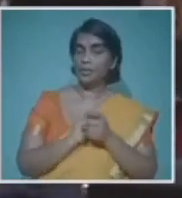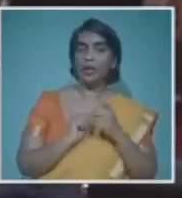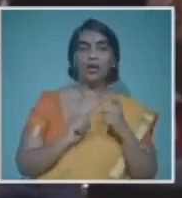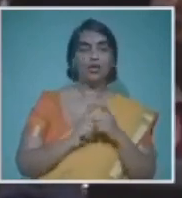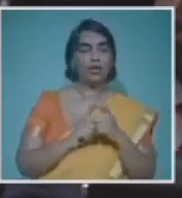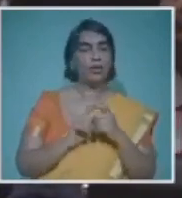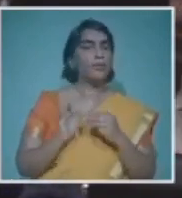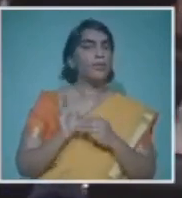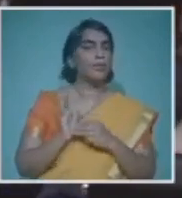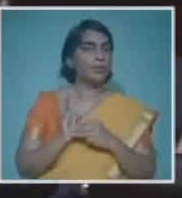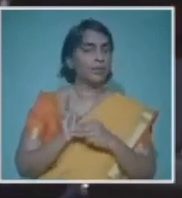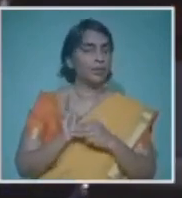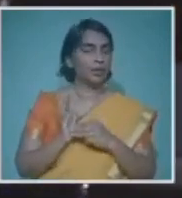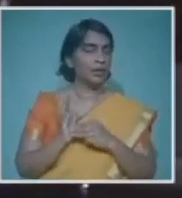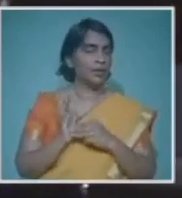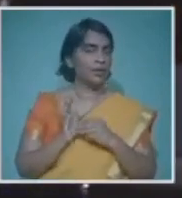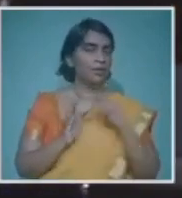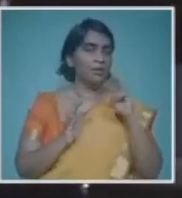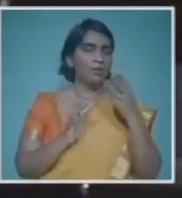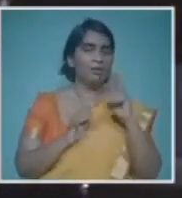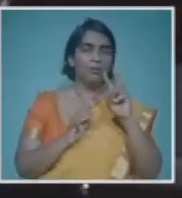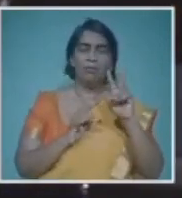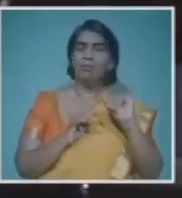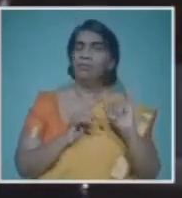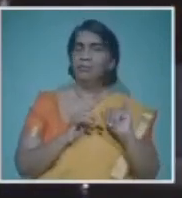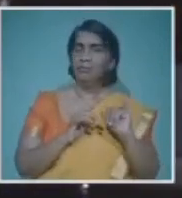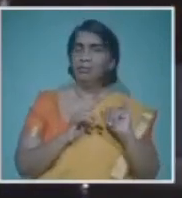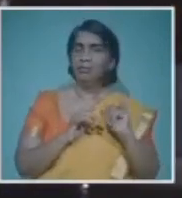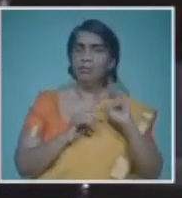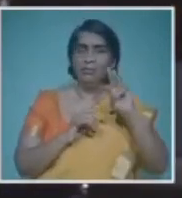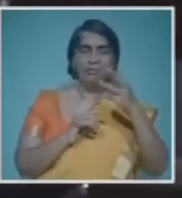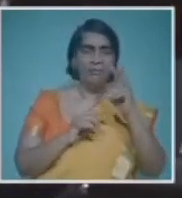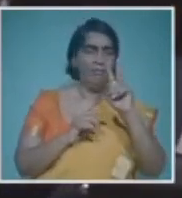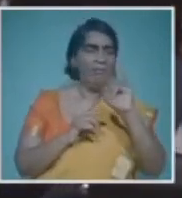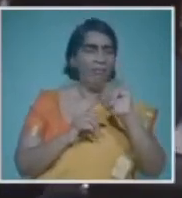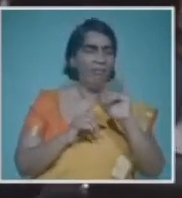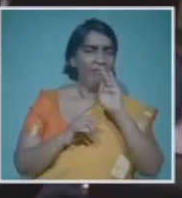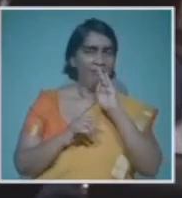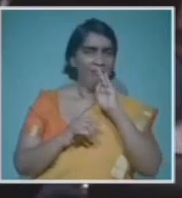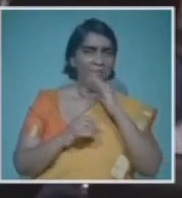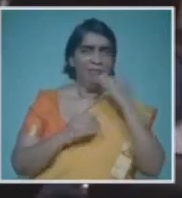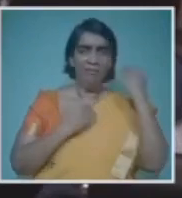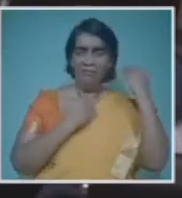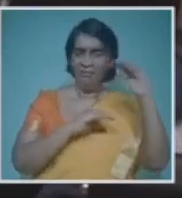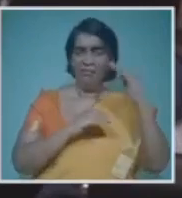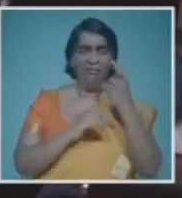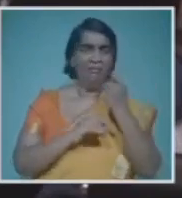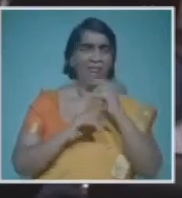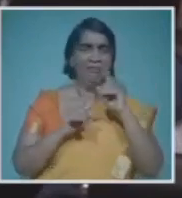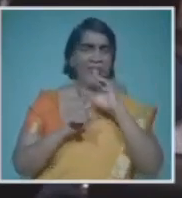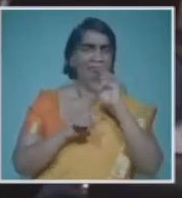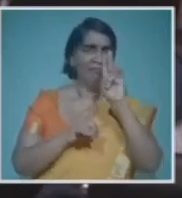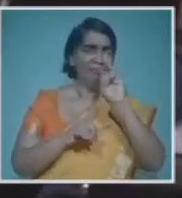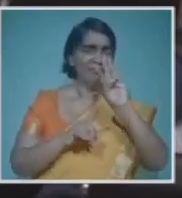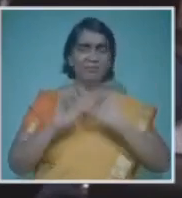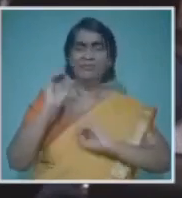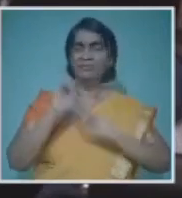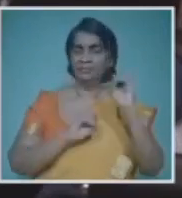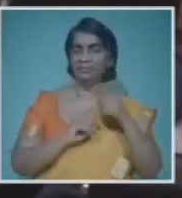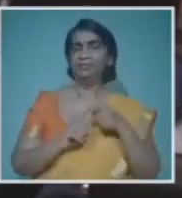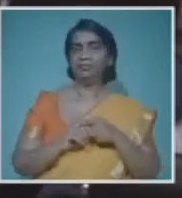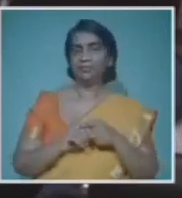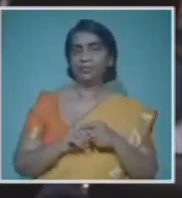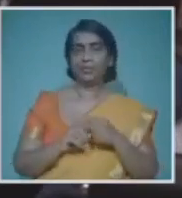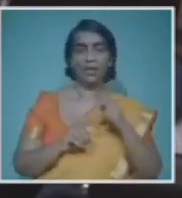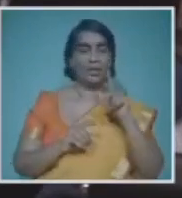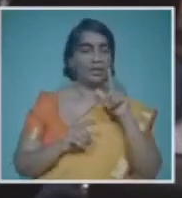ඩොලර් මිලියන 326යි. 326 කියන්නේ මේ එක්ස්පෝර්ට් කරපු මුදල් ප්‍රමාණයෙන් 23%.